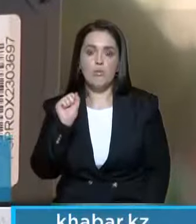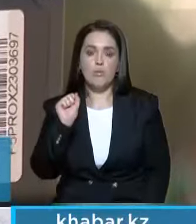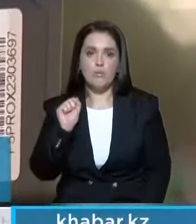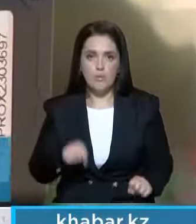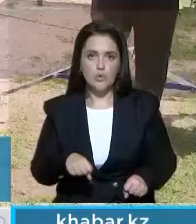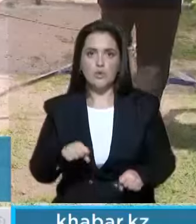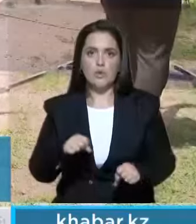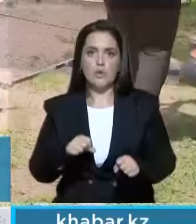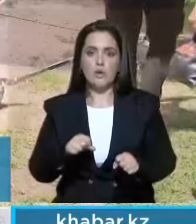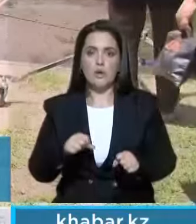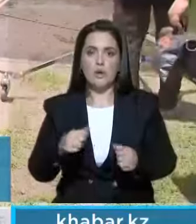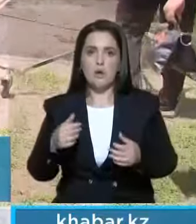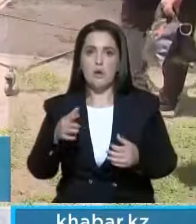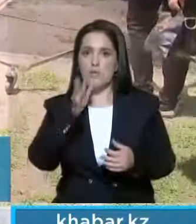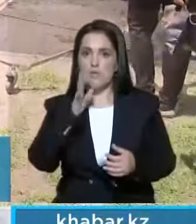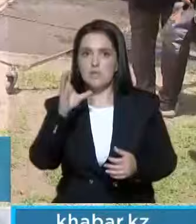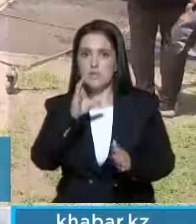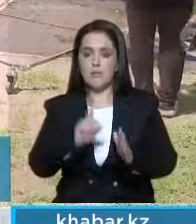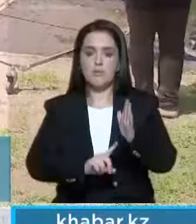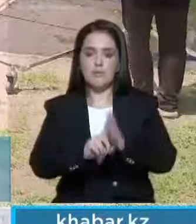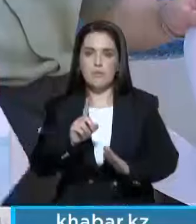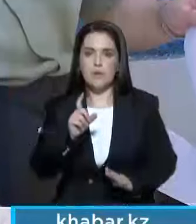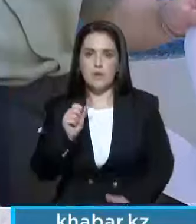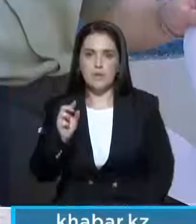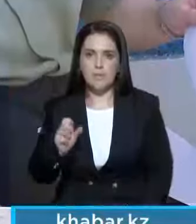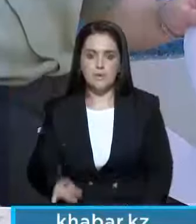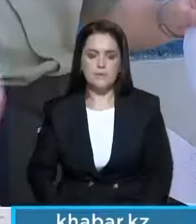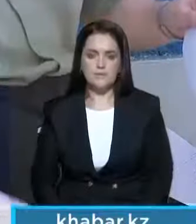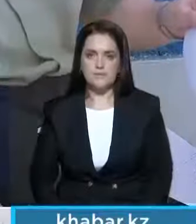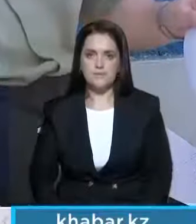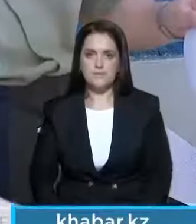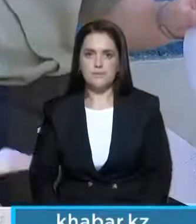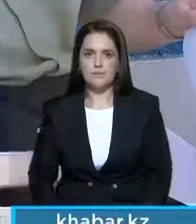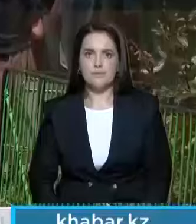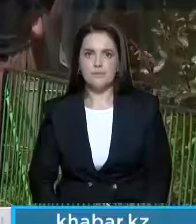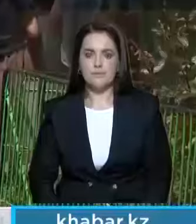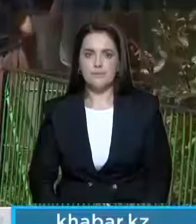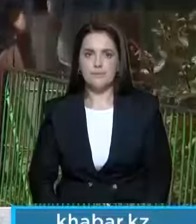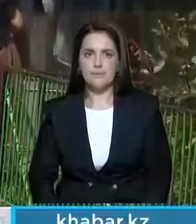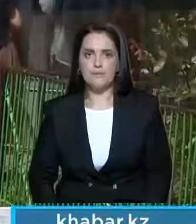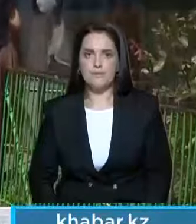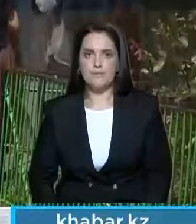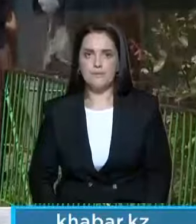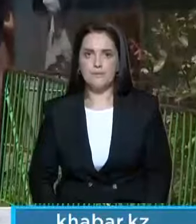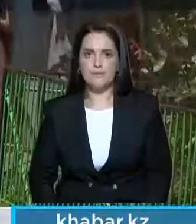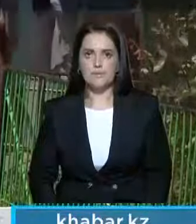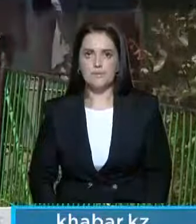кинематографистов можно будет в новом телевизионном сезоне на канале «Хабар». Григорий Беденко, Радик Джакупов, Хабар, Алматинская область.